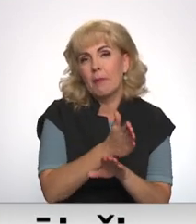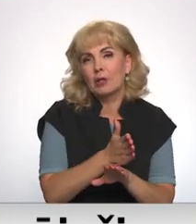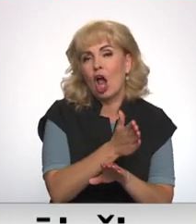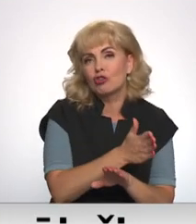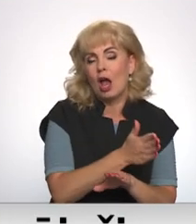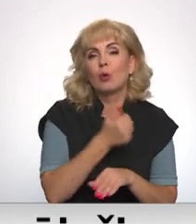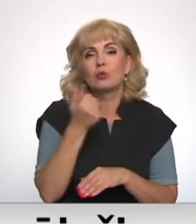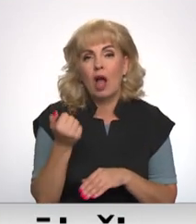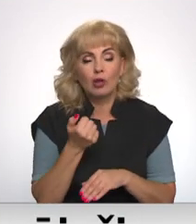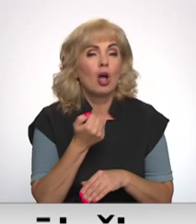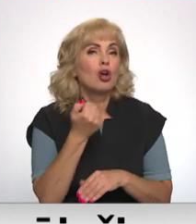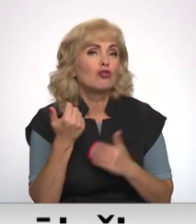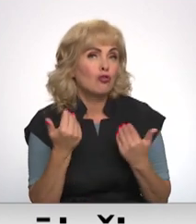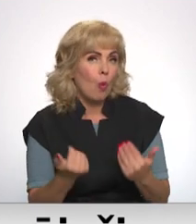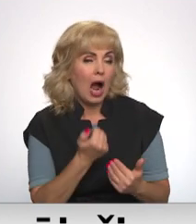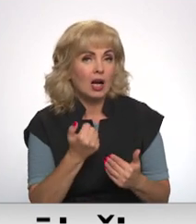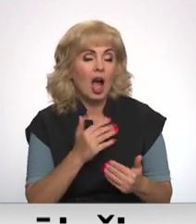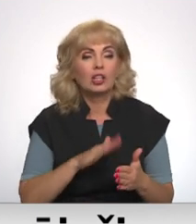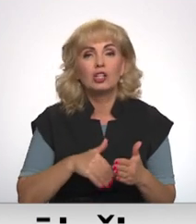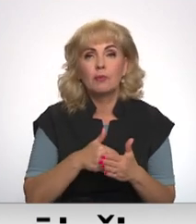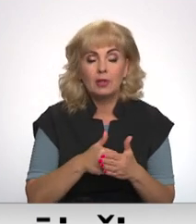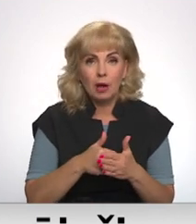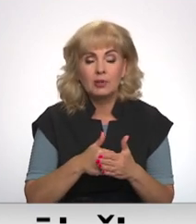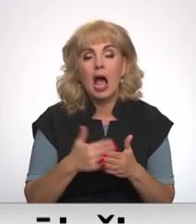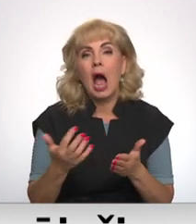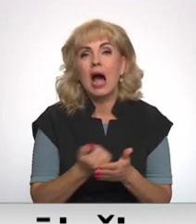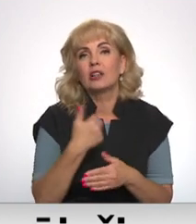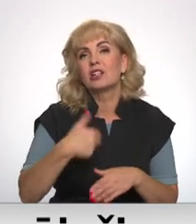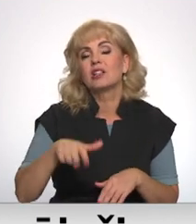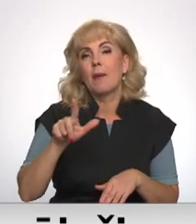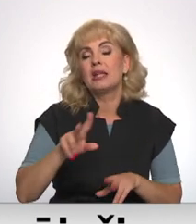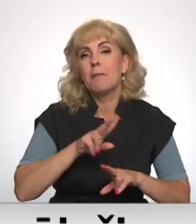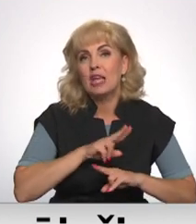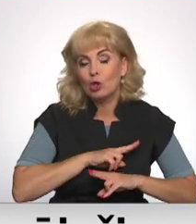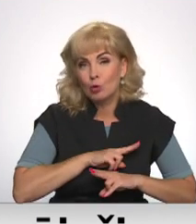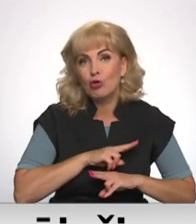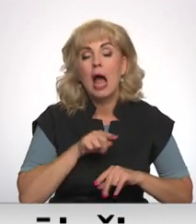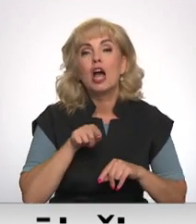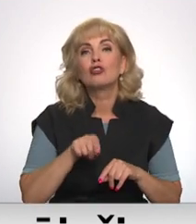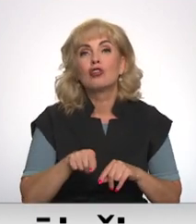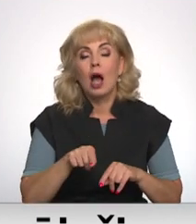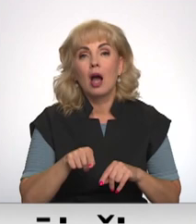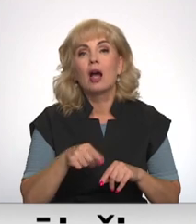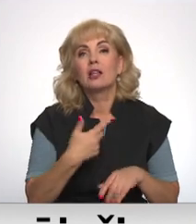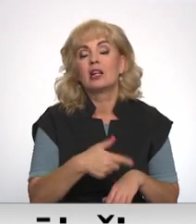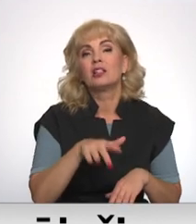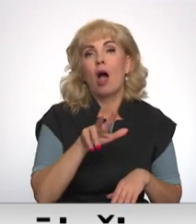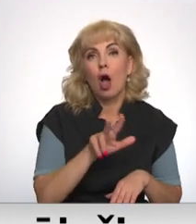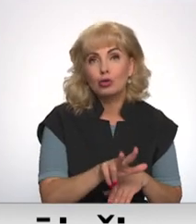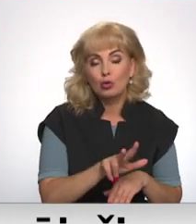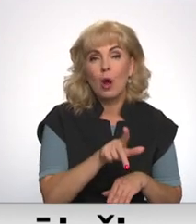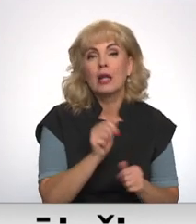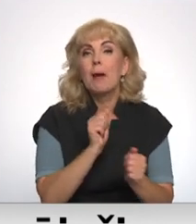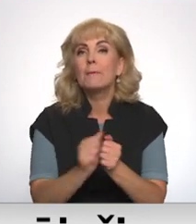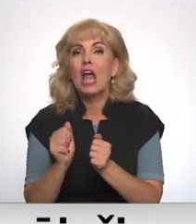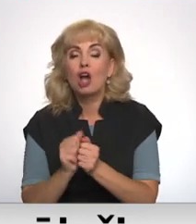gados. Šogad mums tātad līdz šim brīdim ir izcelti 67 bojāgājušie. Šajā peldsezonā jau 38. Visbiežāk aizmirst